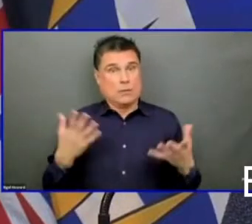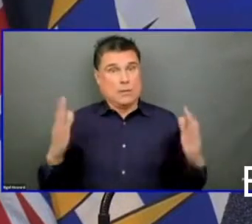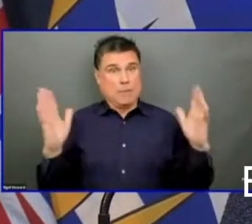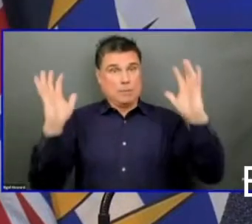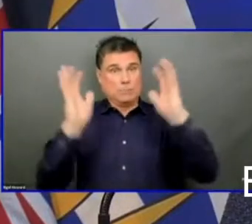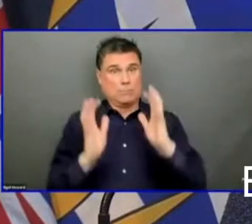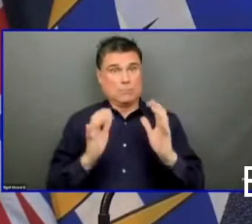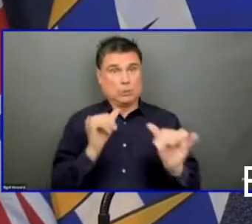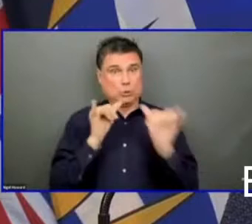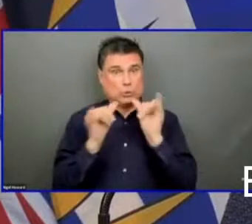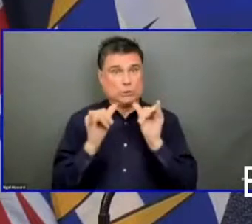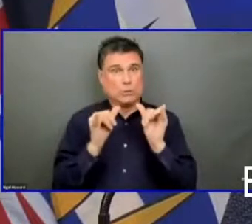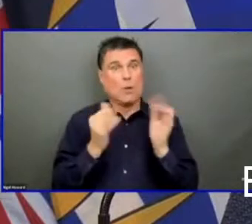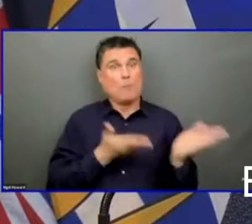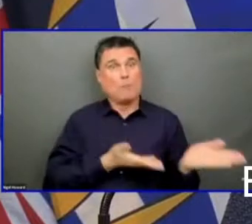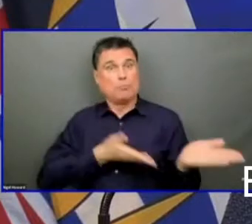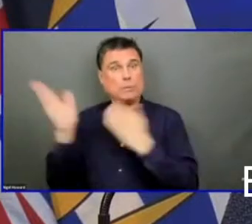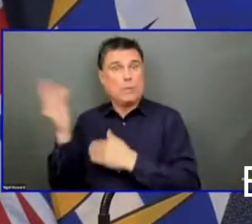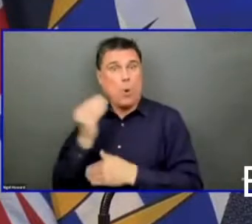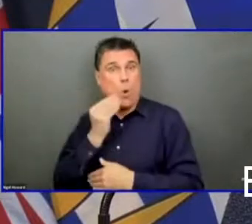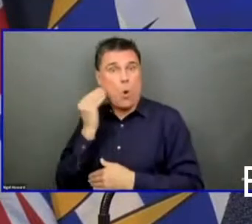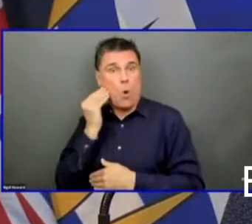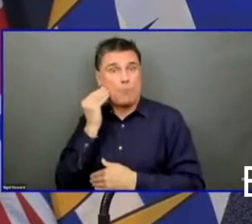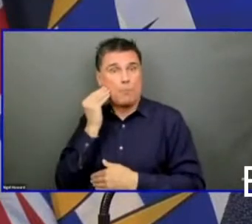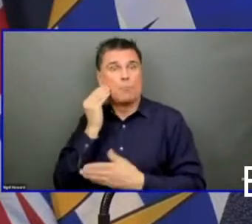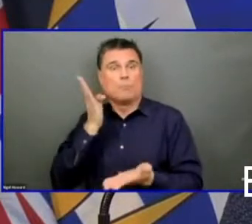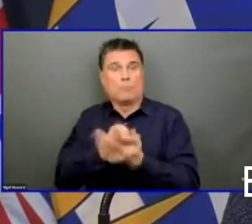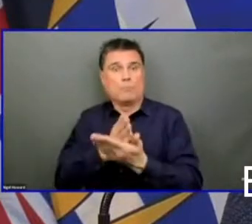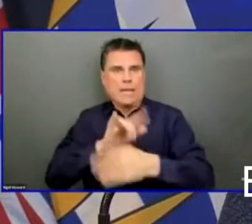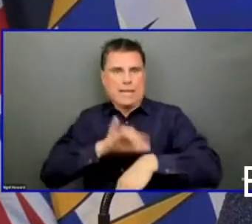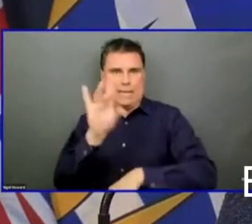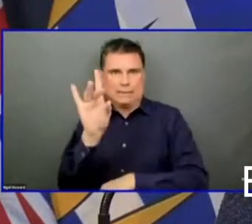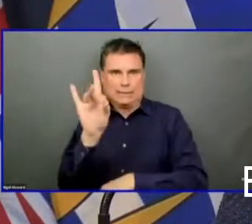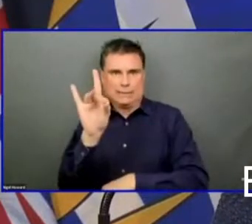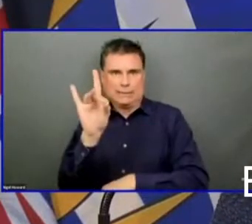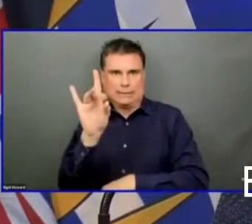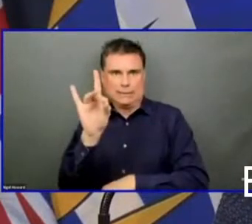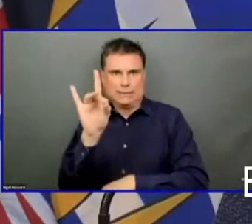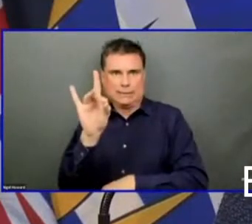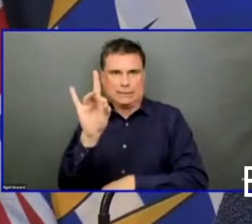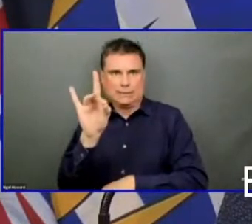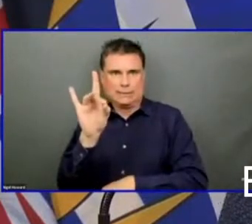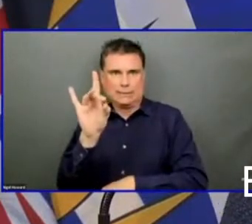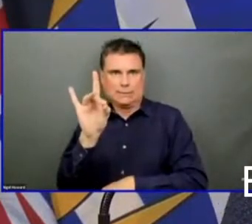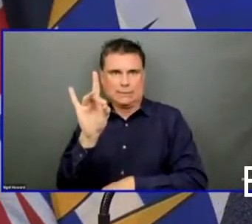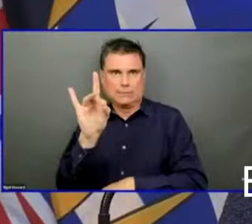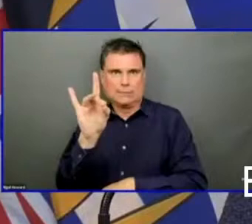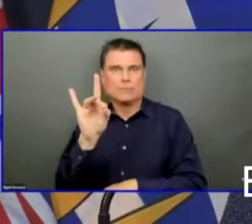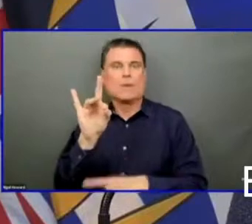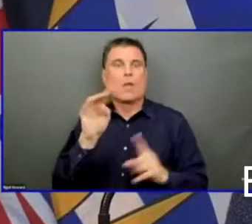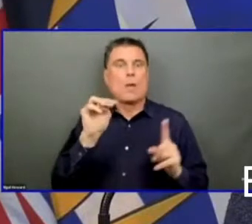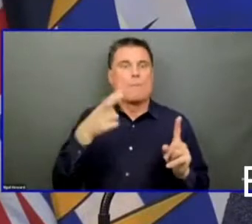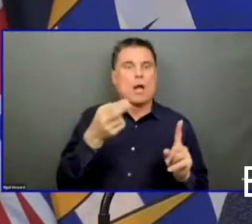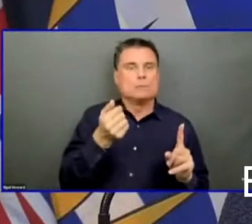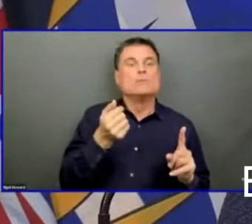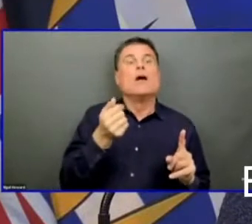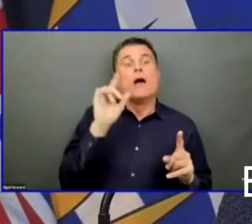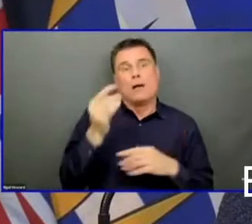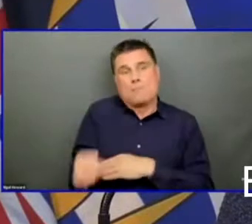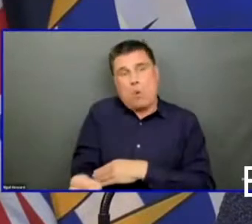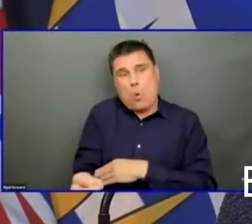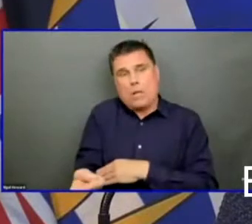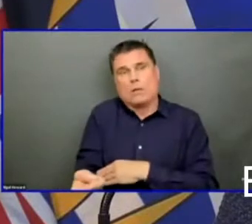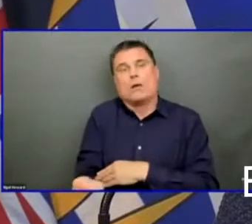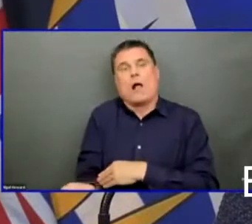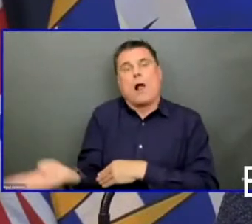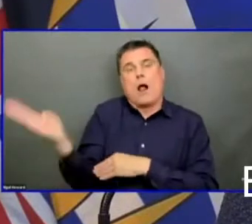那么3月17号又是了，要今天这次早点宣布了，就是8点钟就关掉了。大家不要，